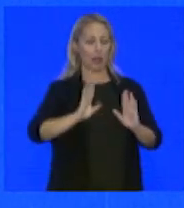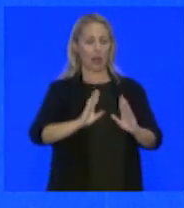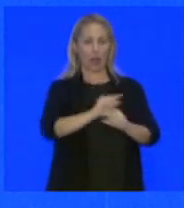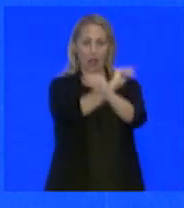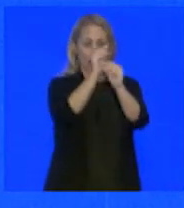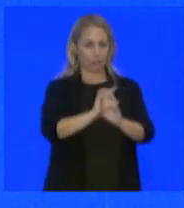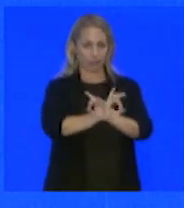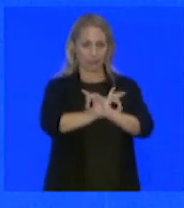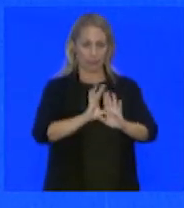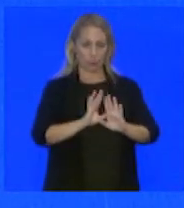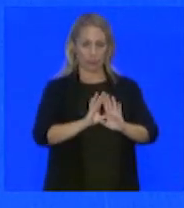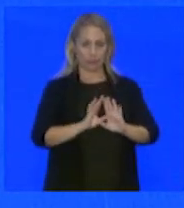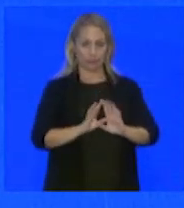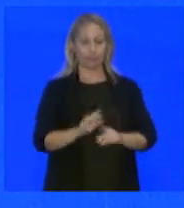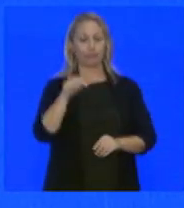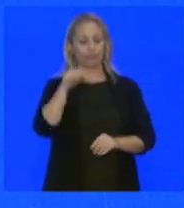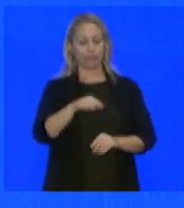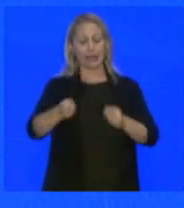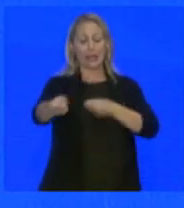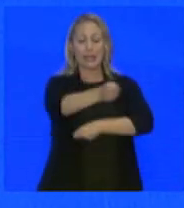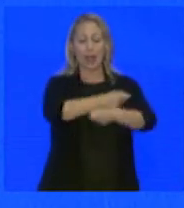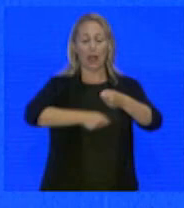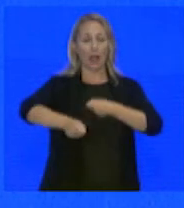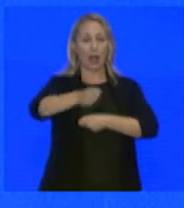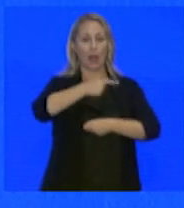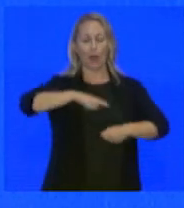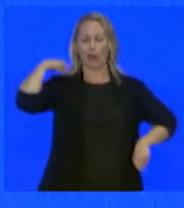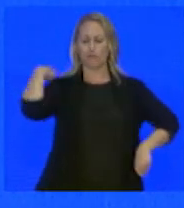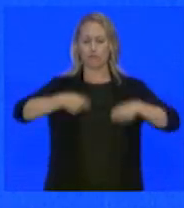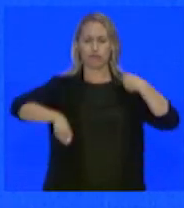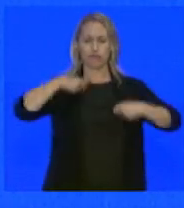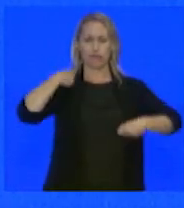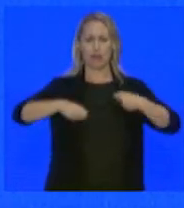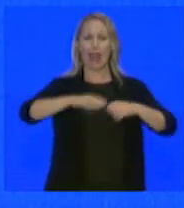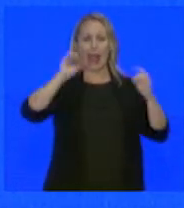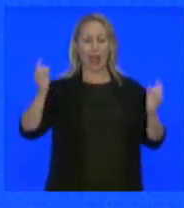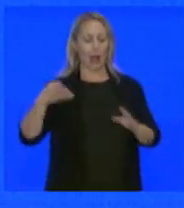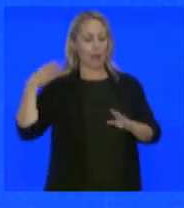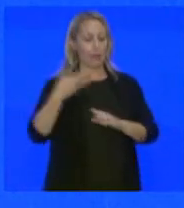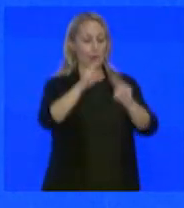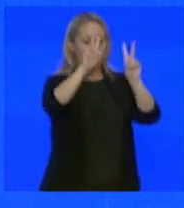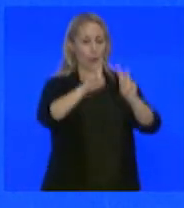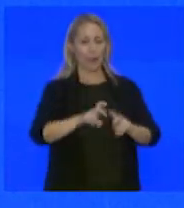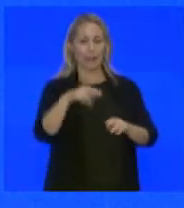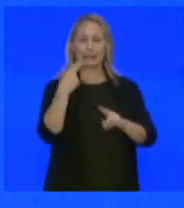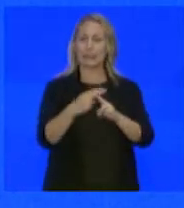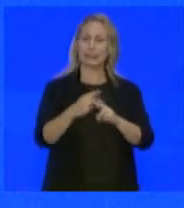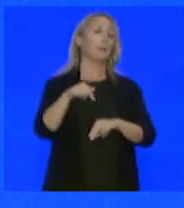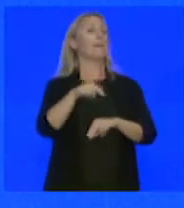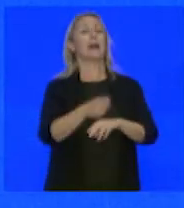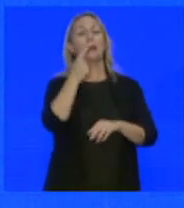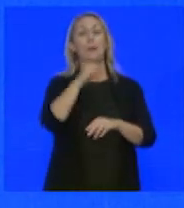αποτελέσματα. Η αγορά αντιδρά με υπέρμετρη ελαστικοποίηση των όρων